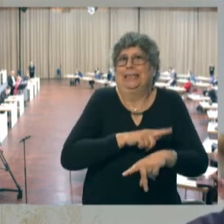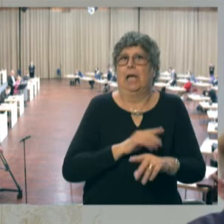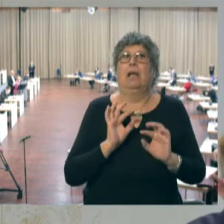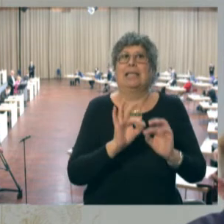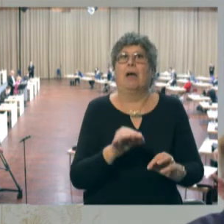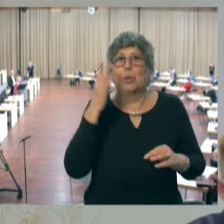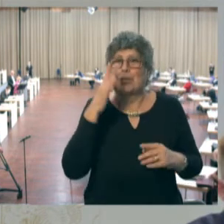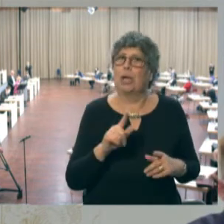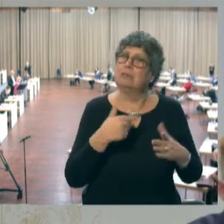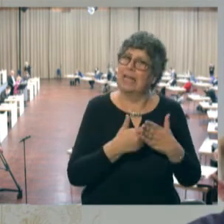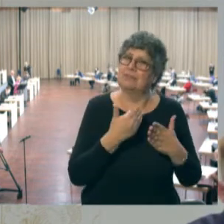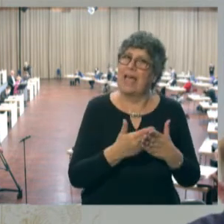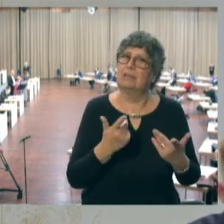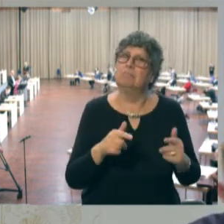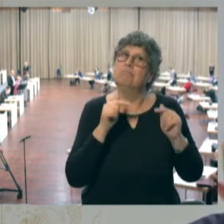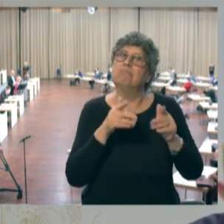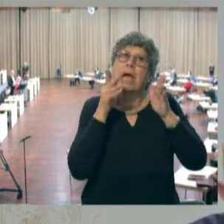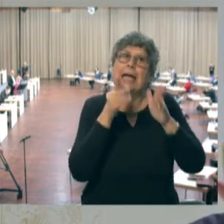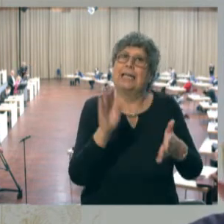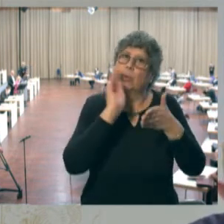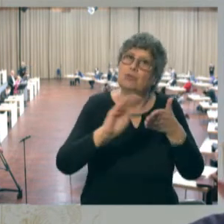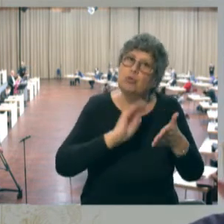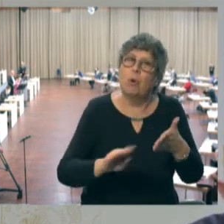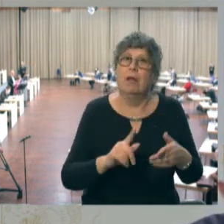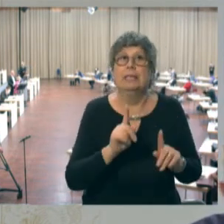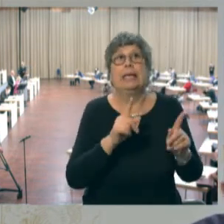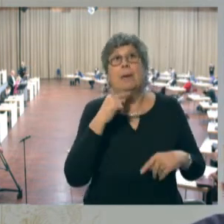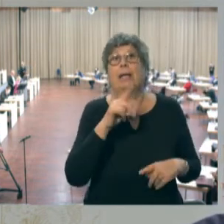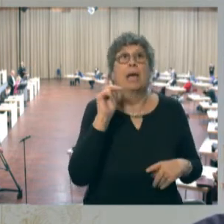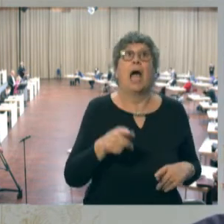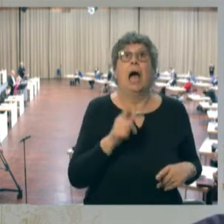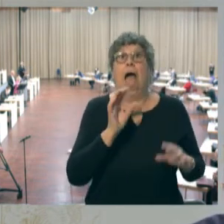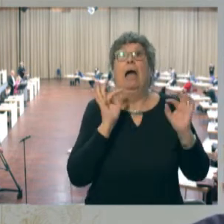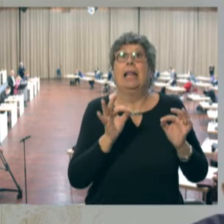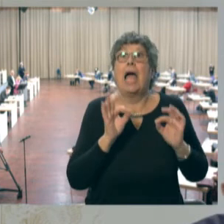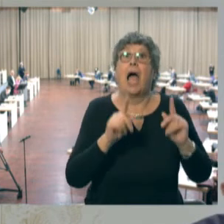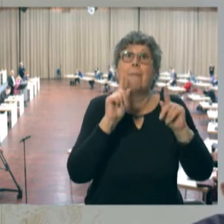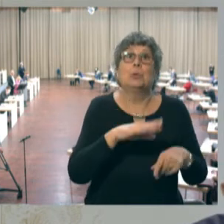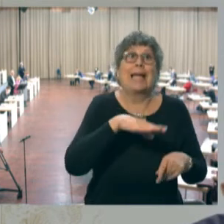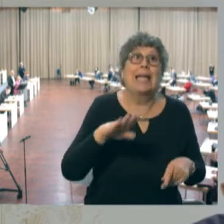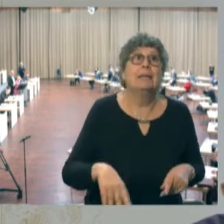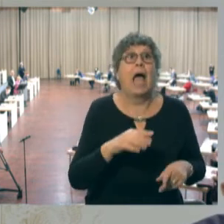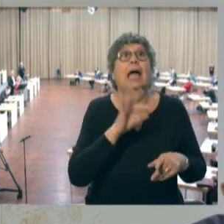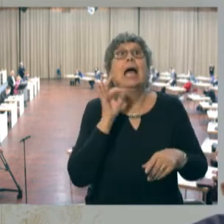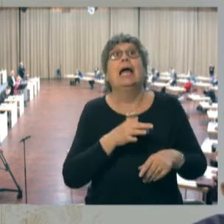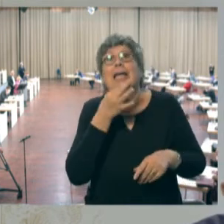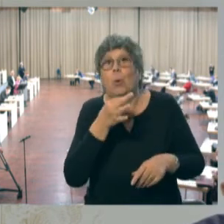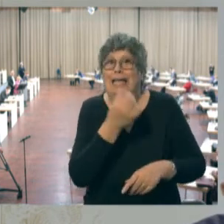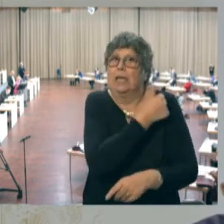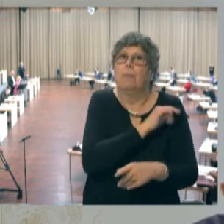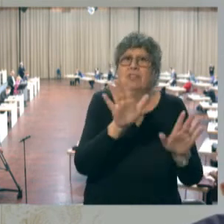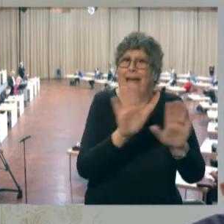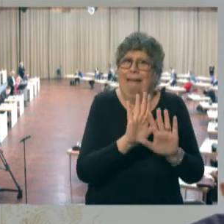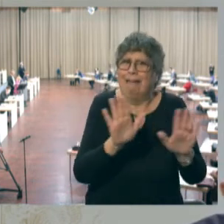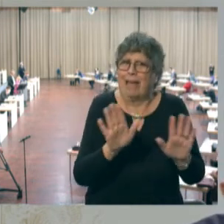und deswegen ein klares Signal in Richtung Schulen, dass womöglich irgendjemand auf die Idee kommt, jetzt müssten die Lehrer demnächst auch noch Kinder und Jugendliche impfen. Ich glaube, das ist völlig